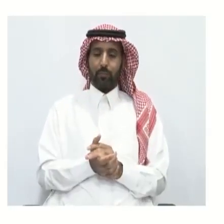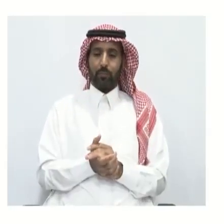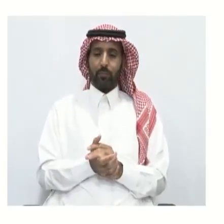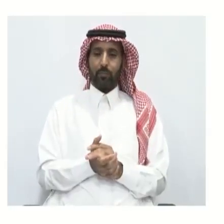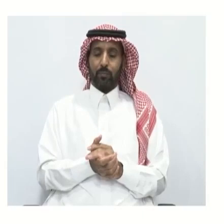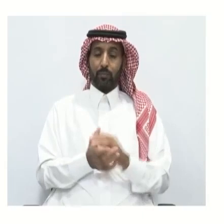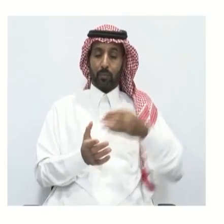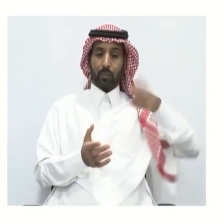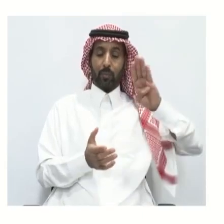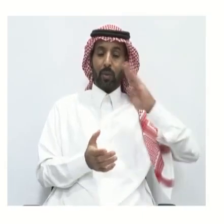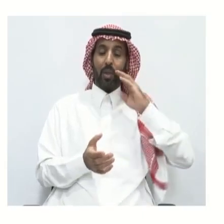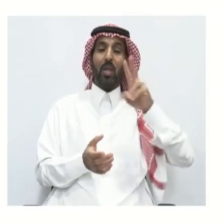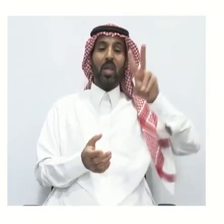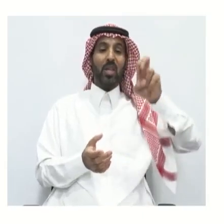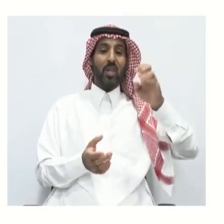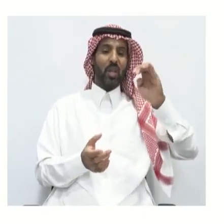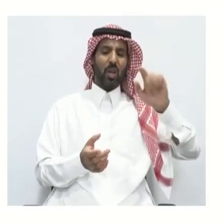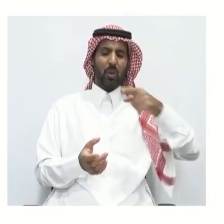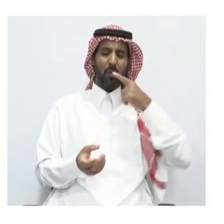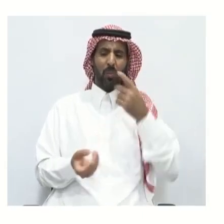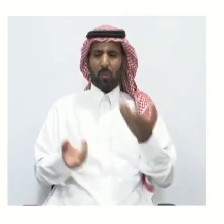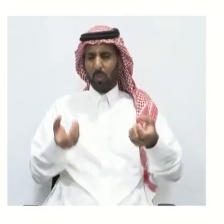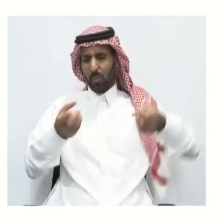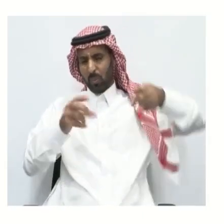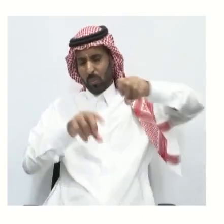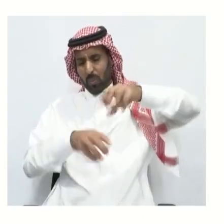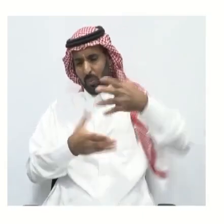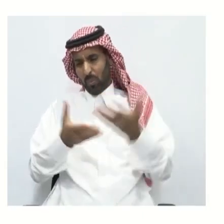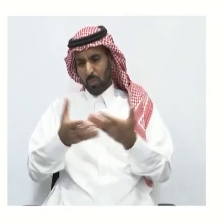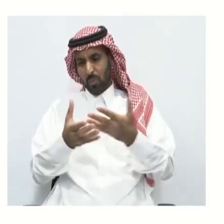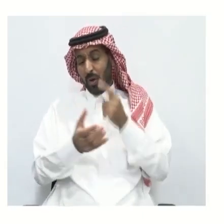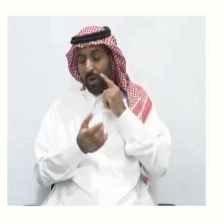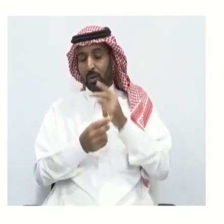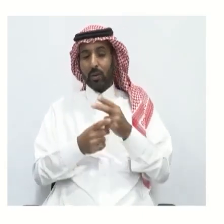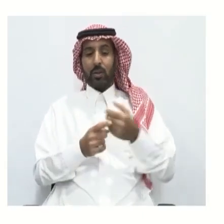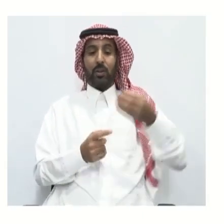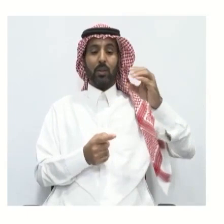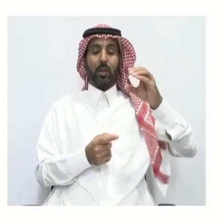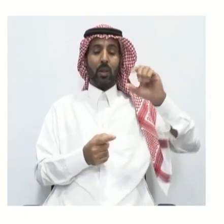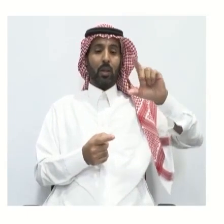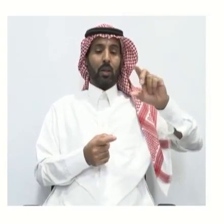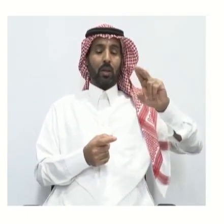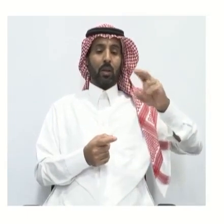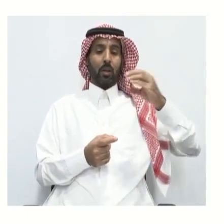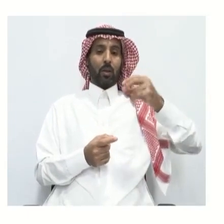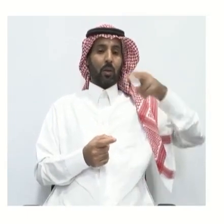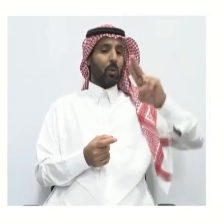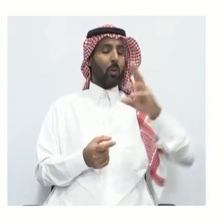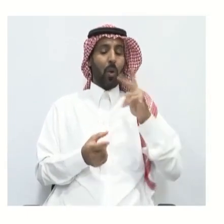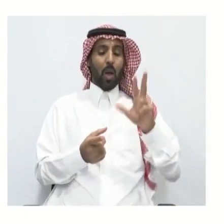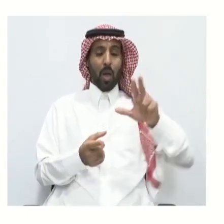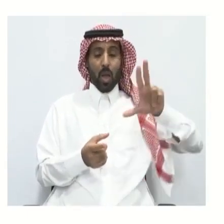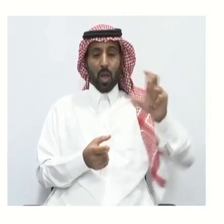اذا تفاعل عشرين جرام من النحاس فاحسب المردود النظري للفضه احسب عدد مولات النحاس